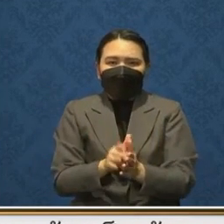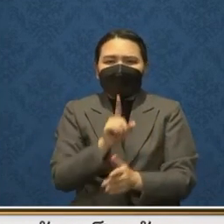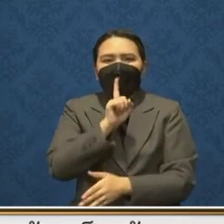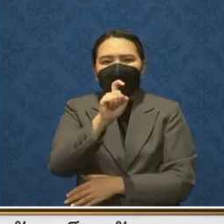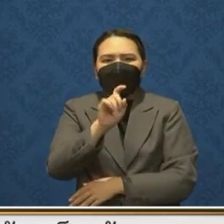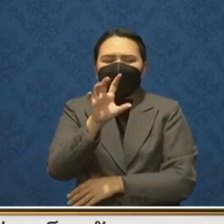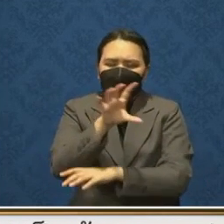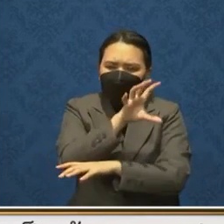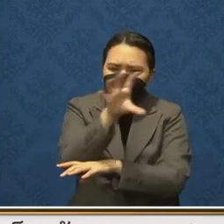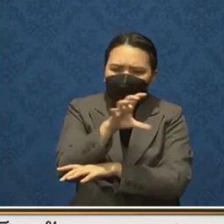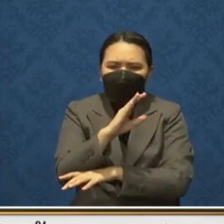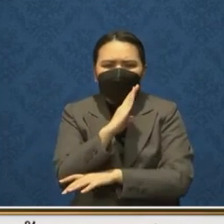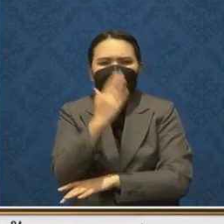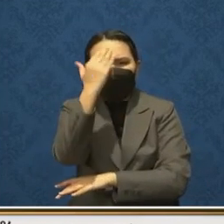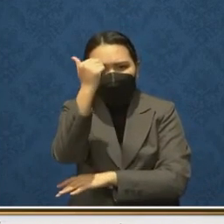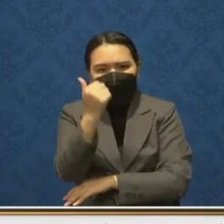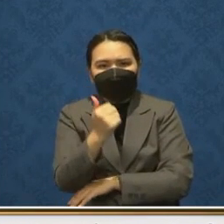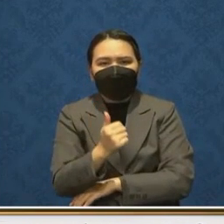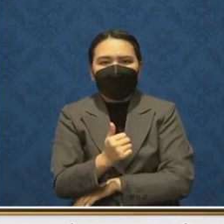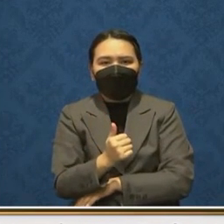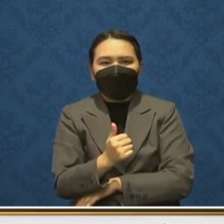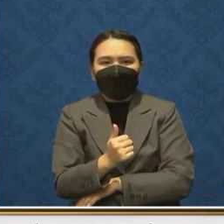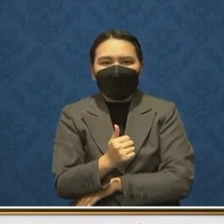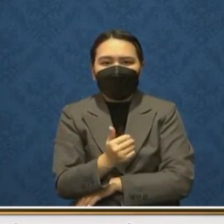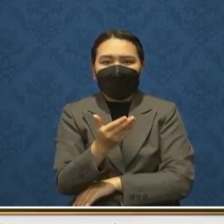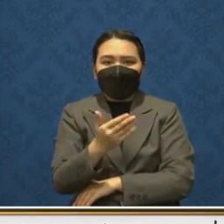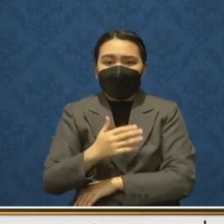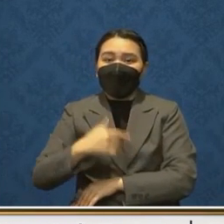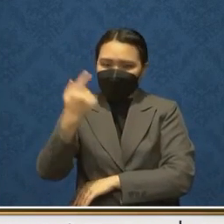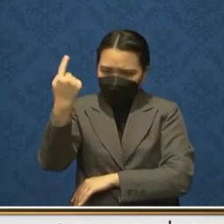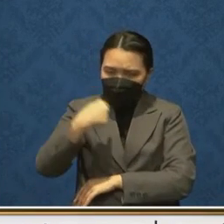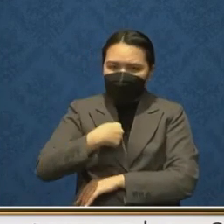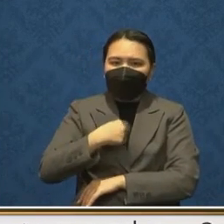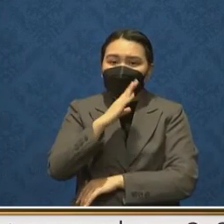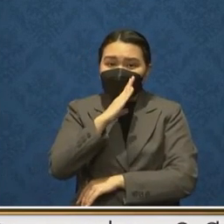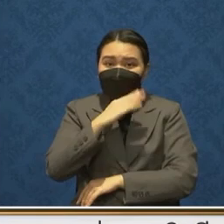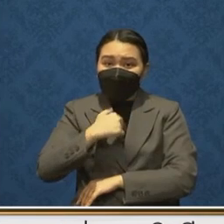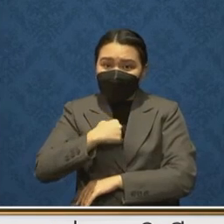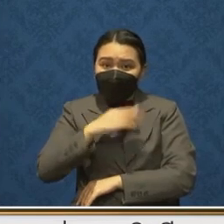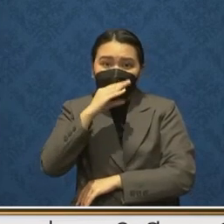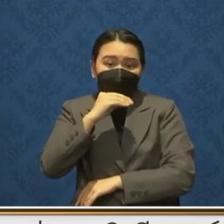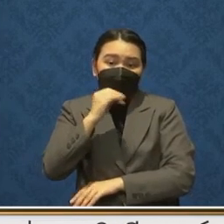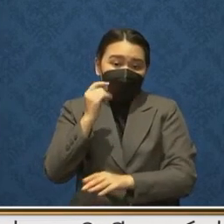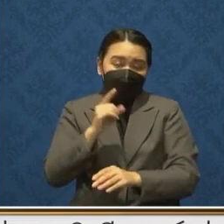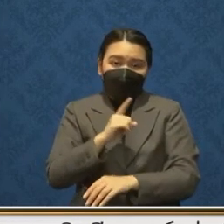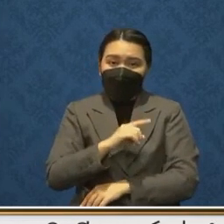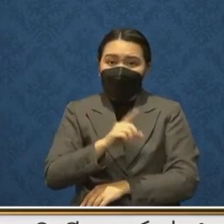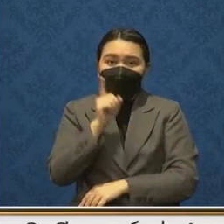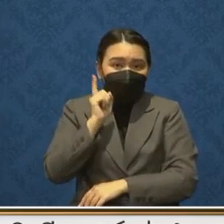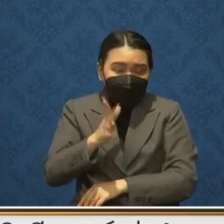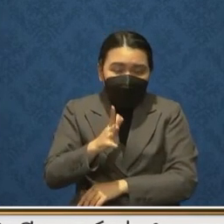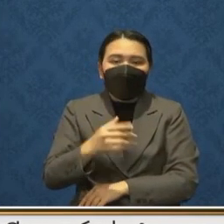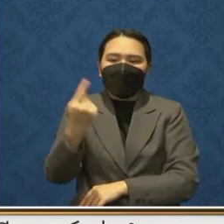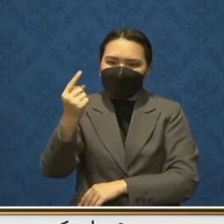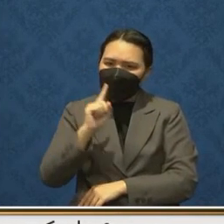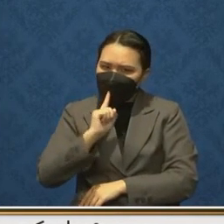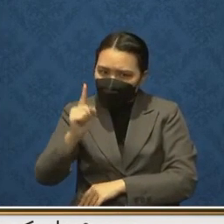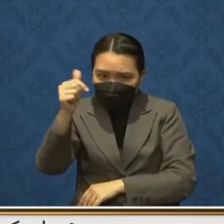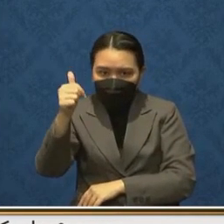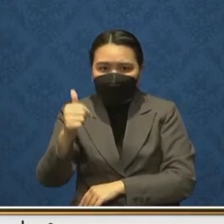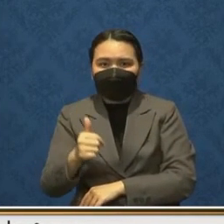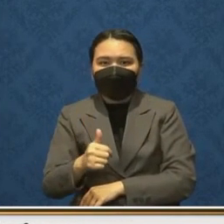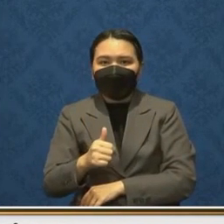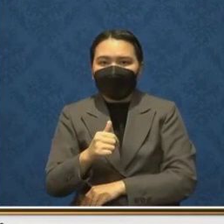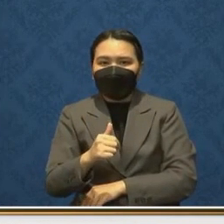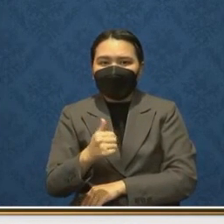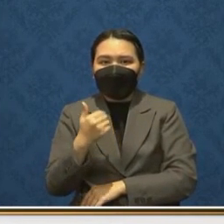ไม ท่านหัดพลาผมพูดหมดในสภา ท่านฟ้องผมมานะครับผมจะมปศูร์ในสาร จะเอาคนที่